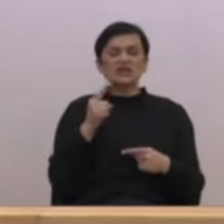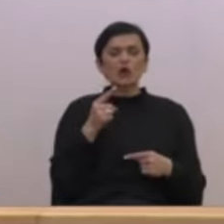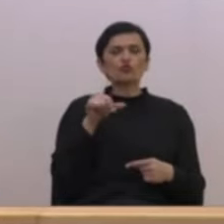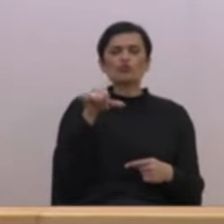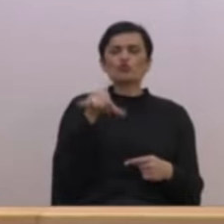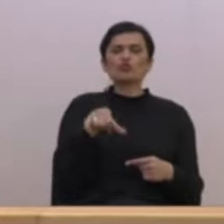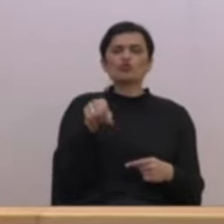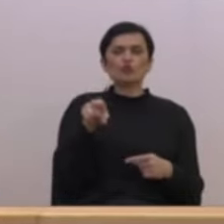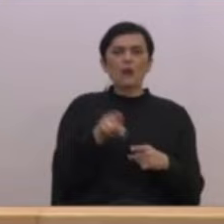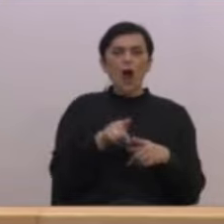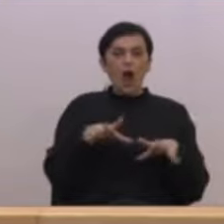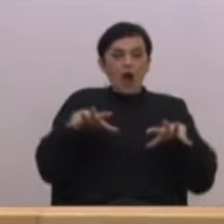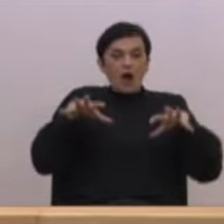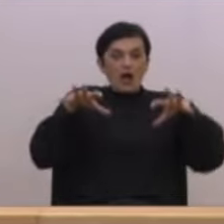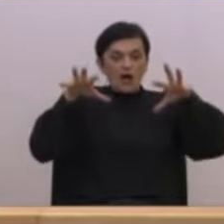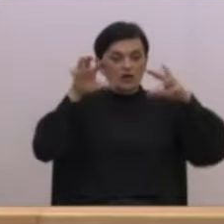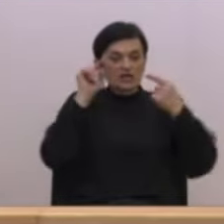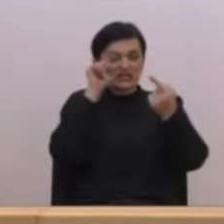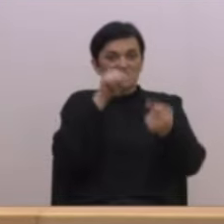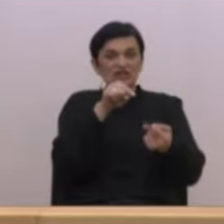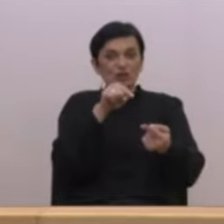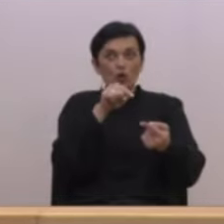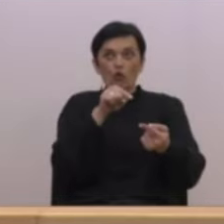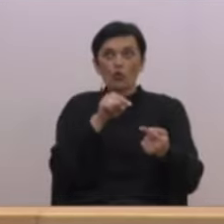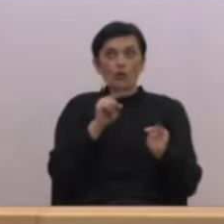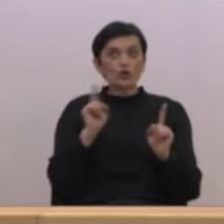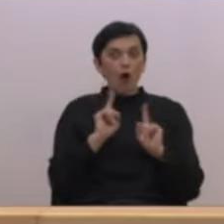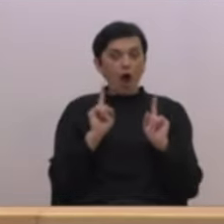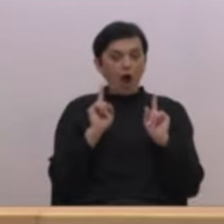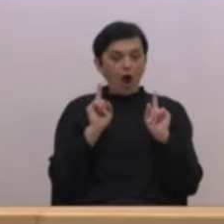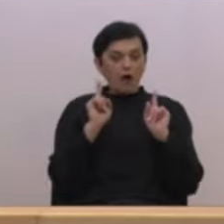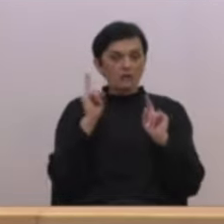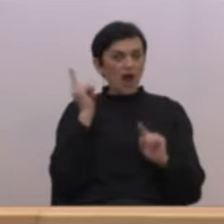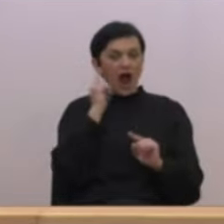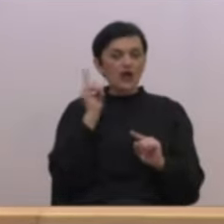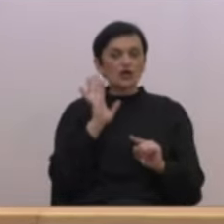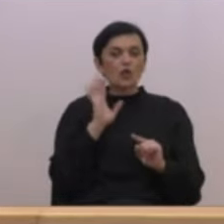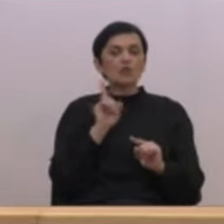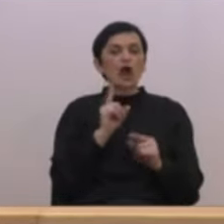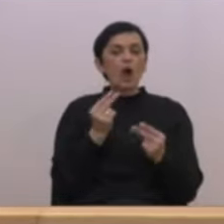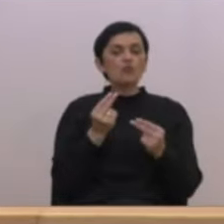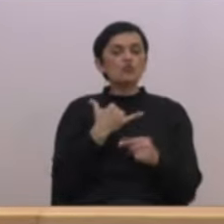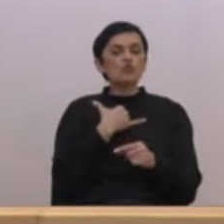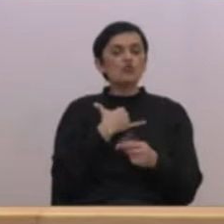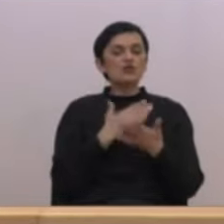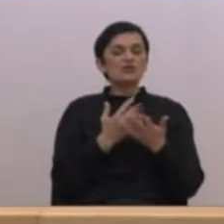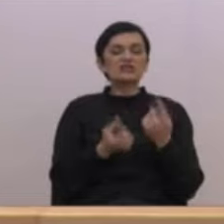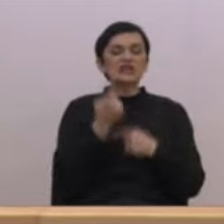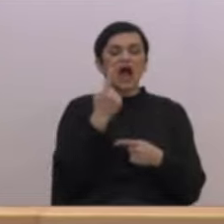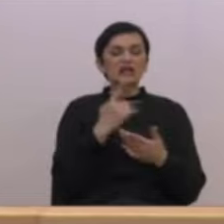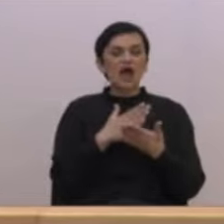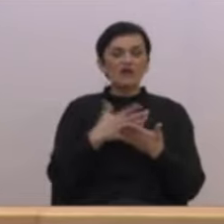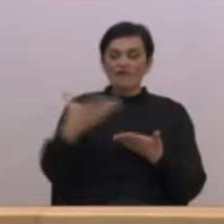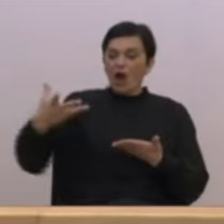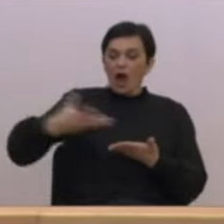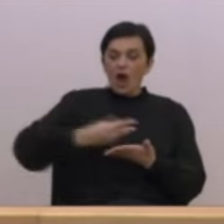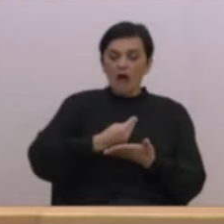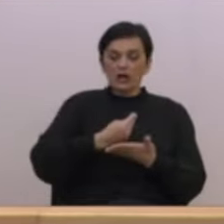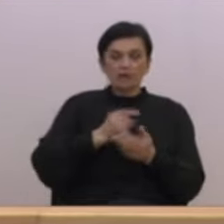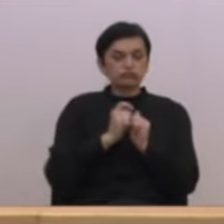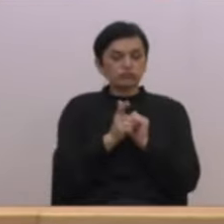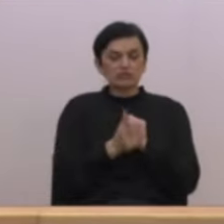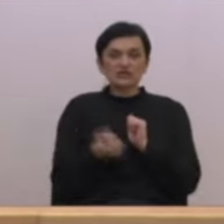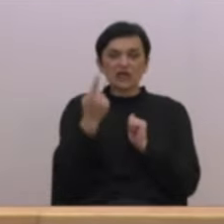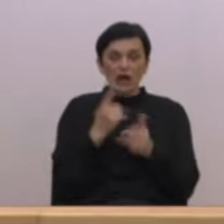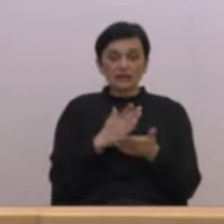ქონდეს ეს გააფრთხებული წინააღმდეგობა, რომ არავითარ შემთხვევაში არ გაიგოთ რა ფული გვაქვს და საიდან გვაქვს? და გარდა ამისა,